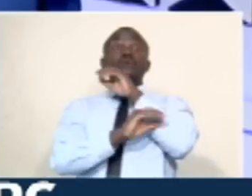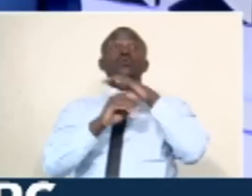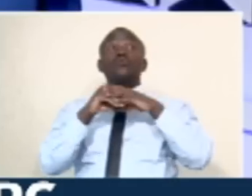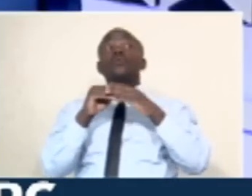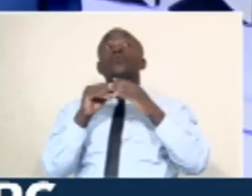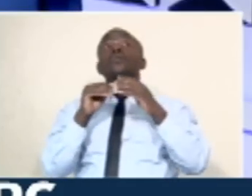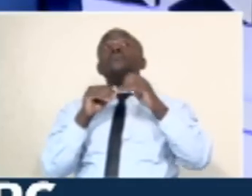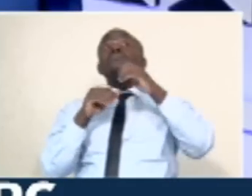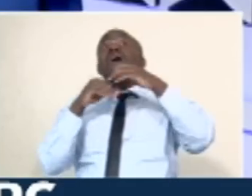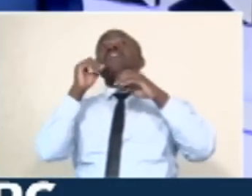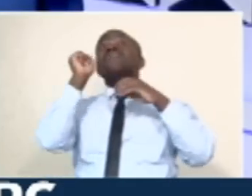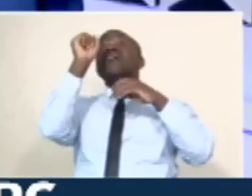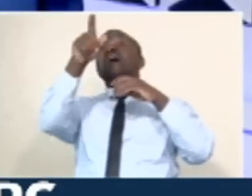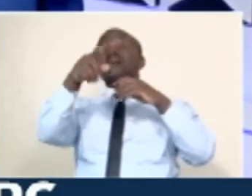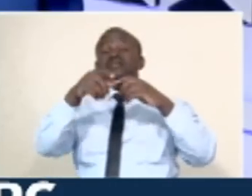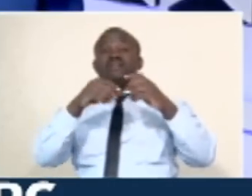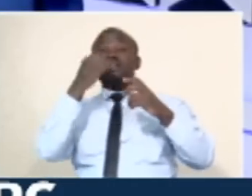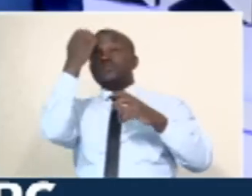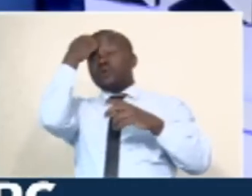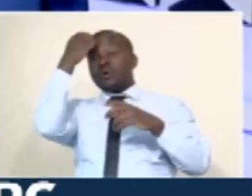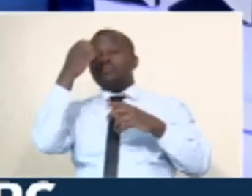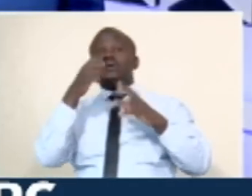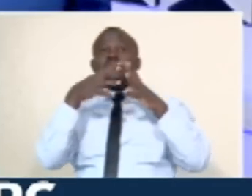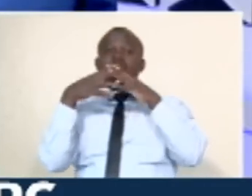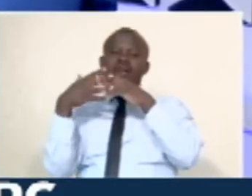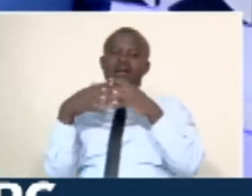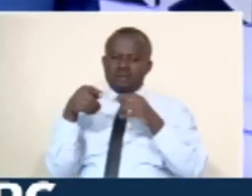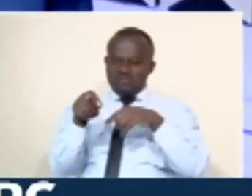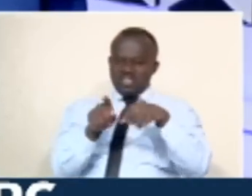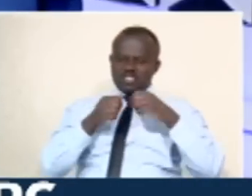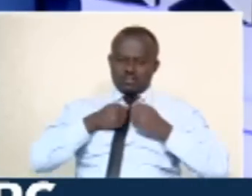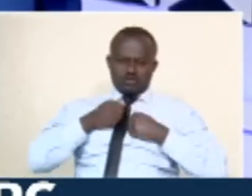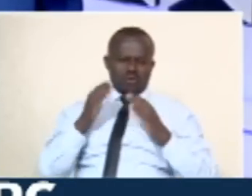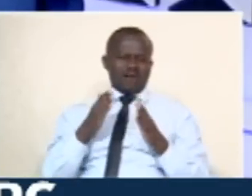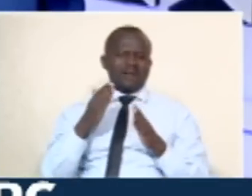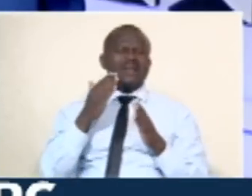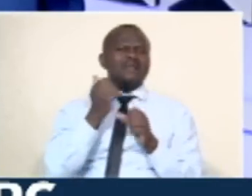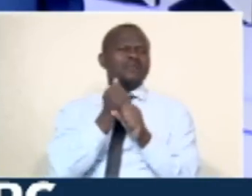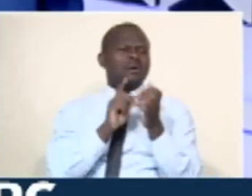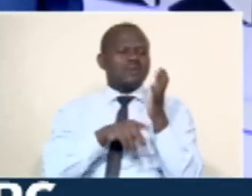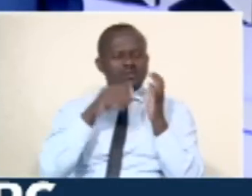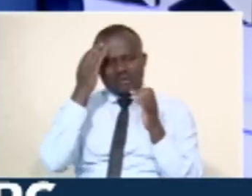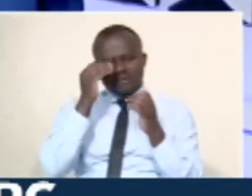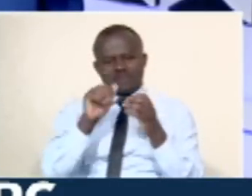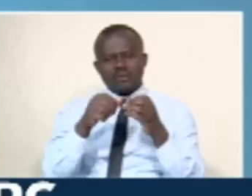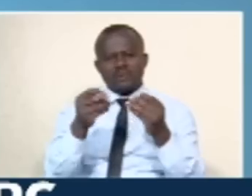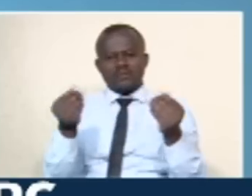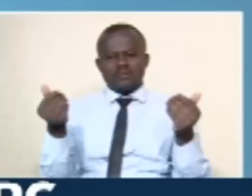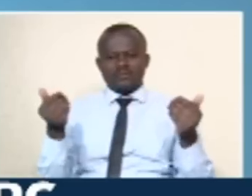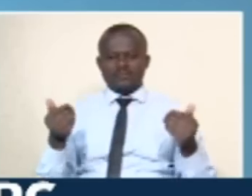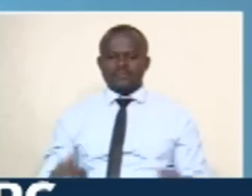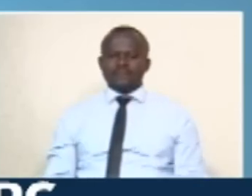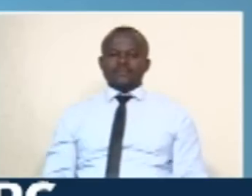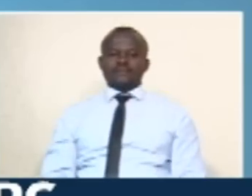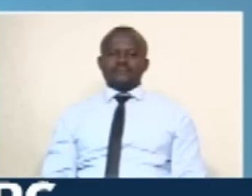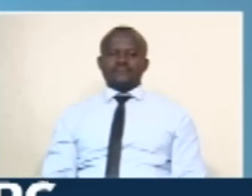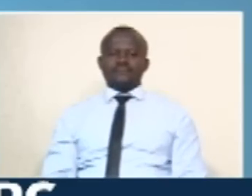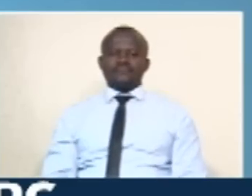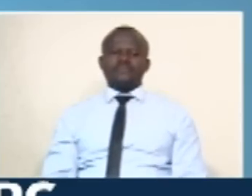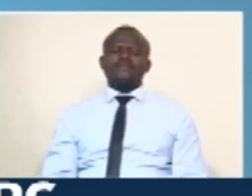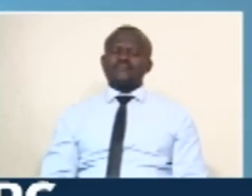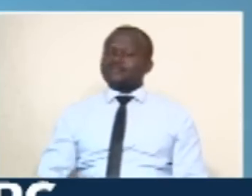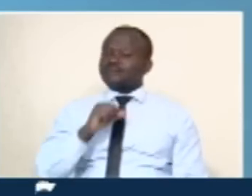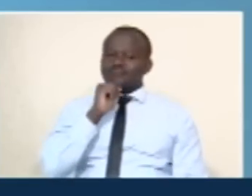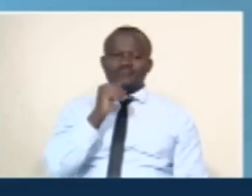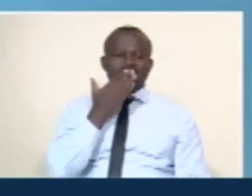Rwanda, musanga biterwa n'iki n'iki kibura kugira ngo icyo kibazo gikemuke? Ntabwo byaba bikwiye cyangwa ari